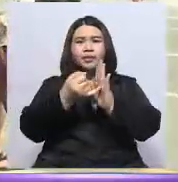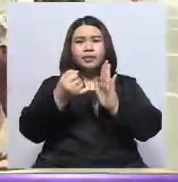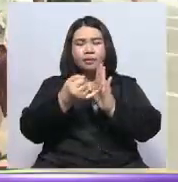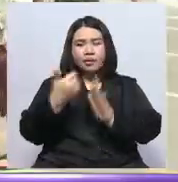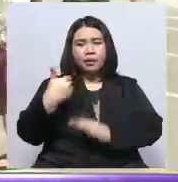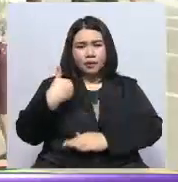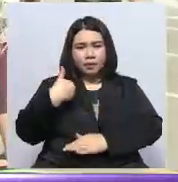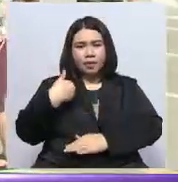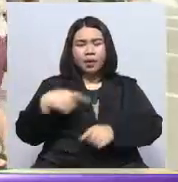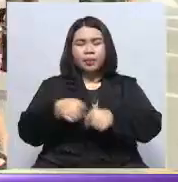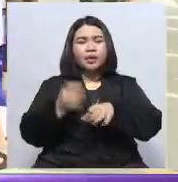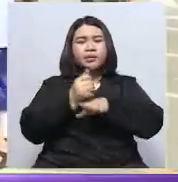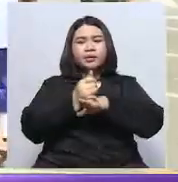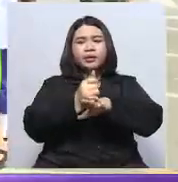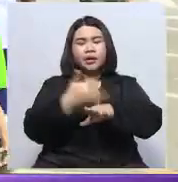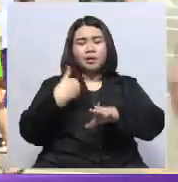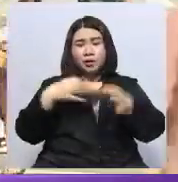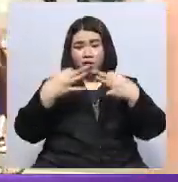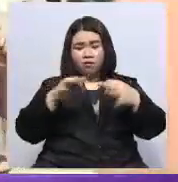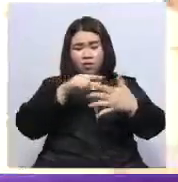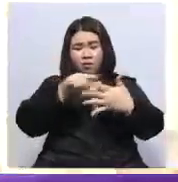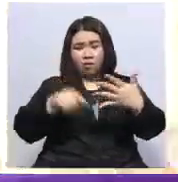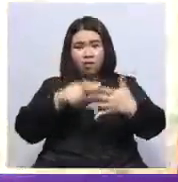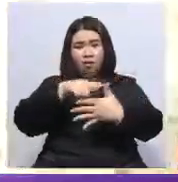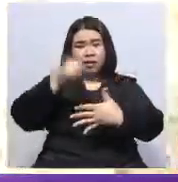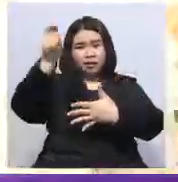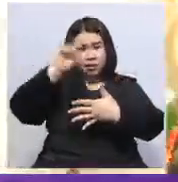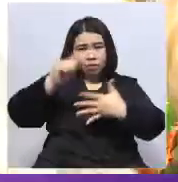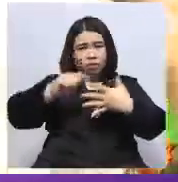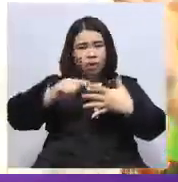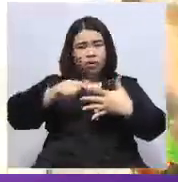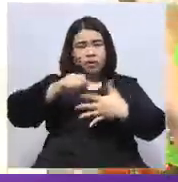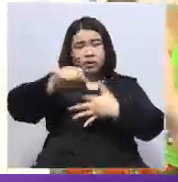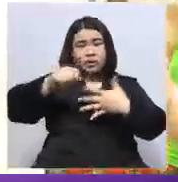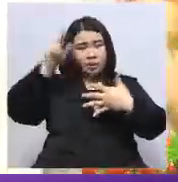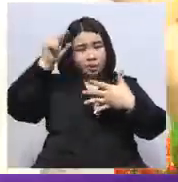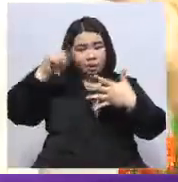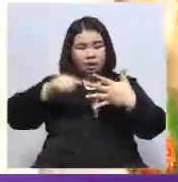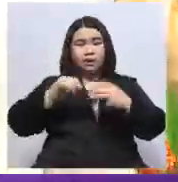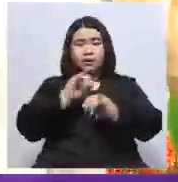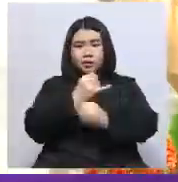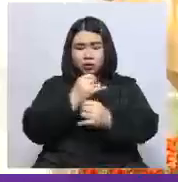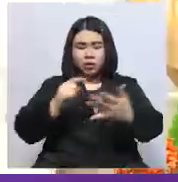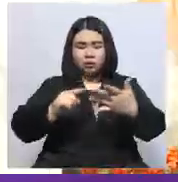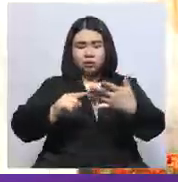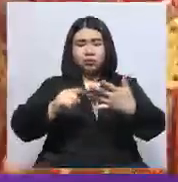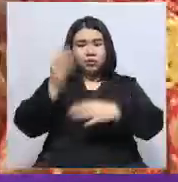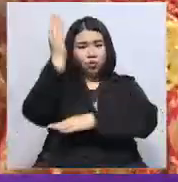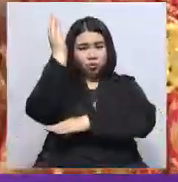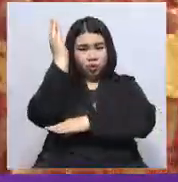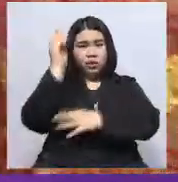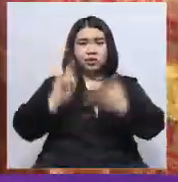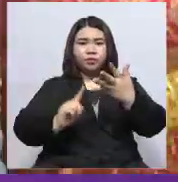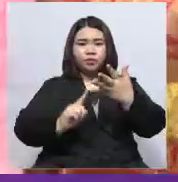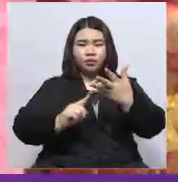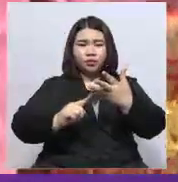ริการรถชัตเตอร์บัสฟรีค่ะใน5เส้นทางคือสนามหลวงสนามม้านางเลิ้งสถานีขนส่งจตุจักรอนุสาวรีย์ชัยสมร